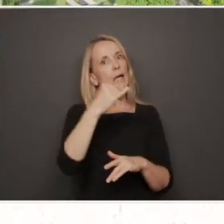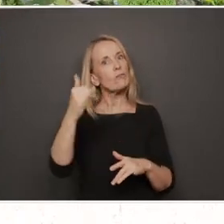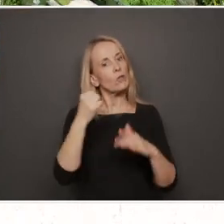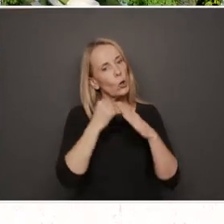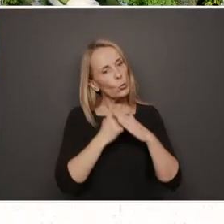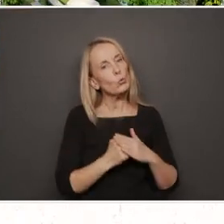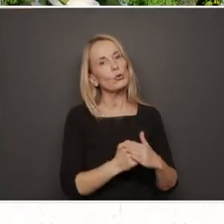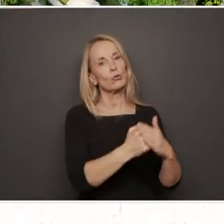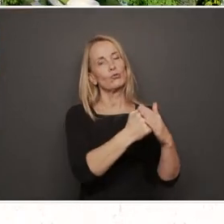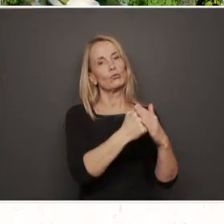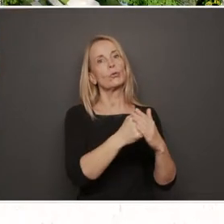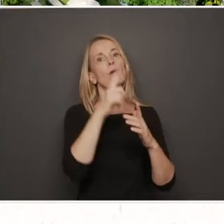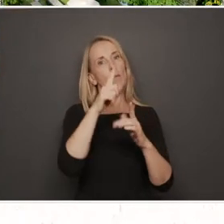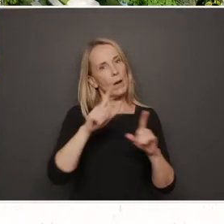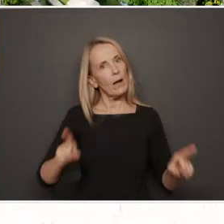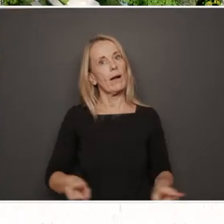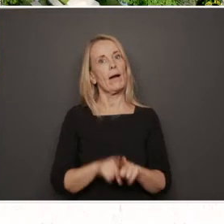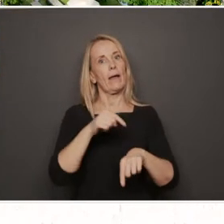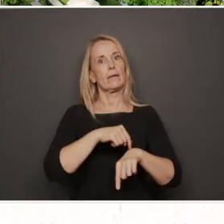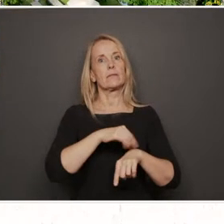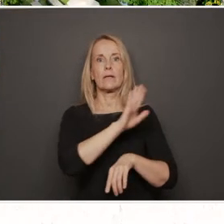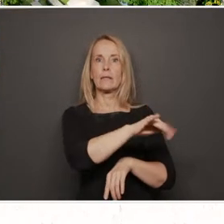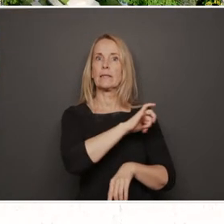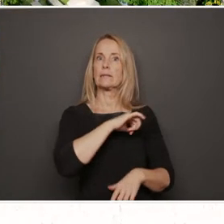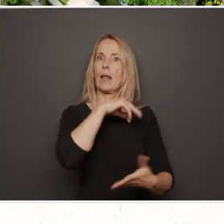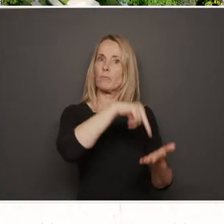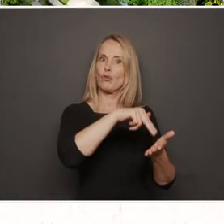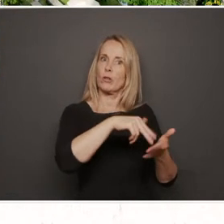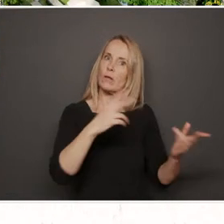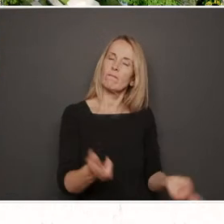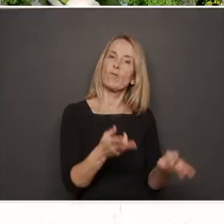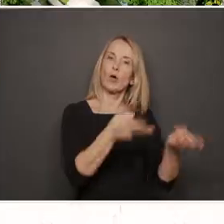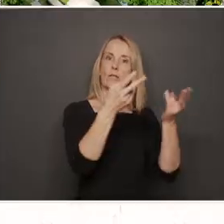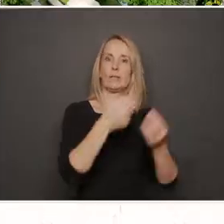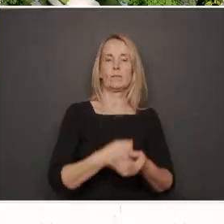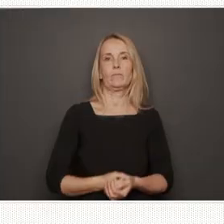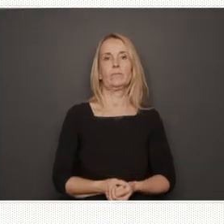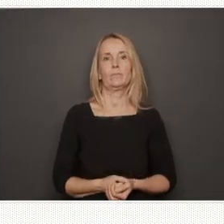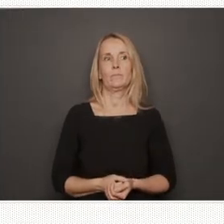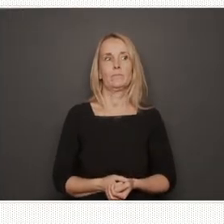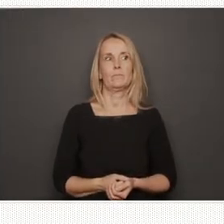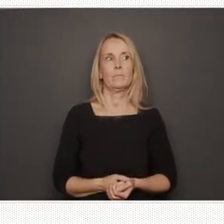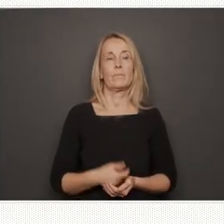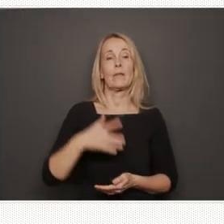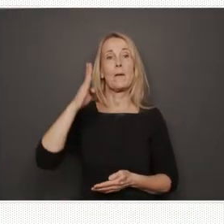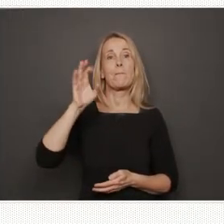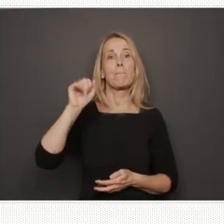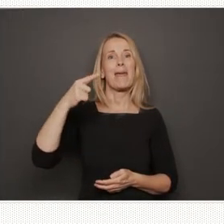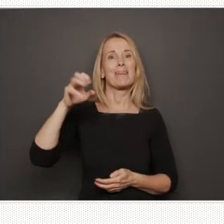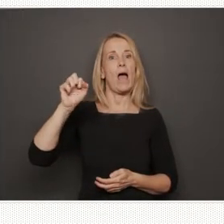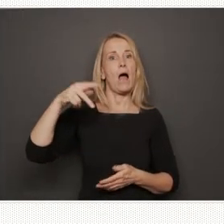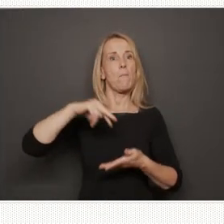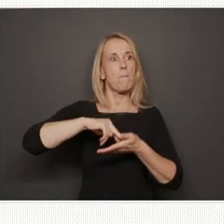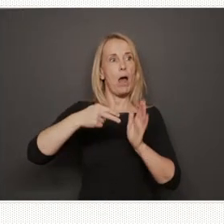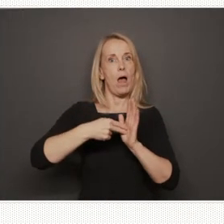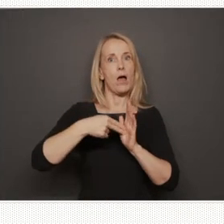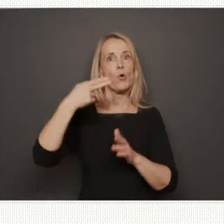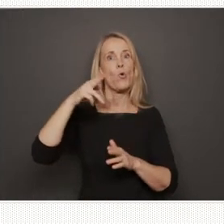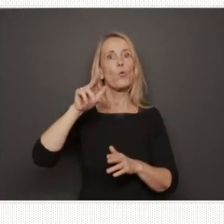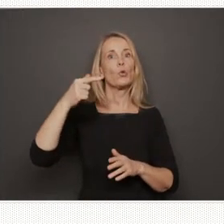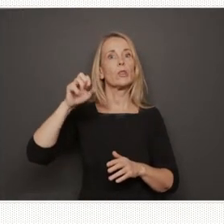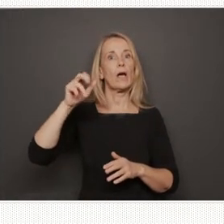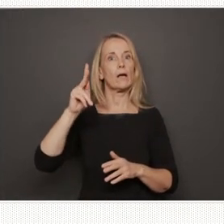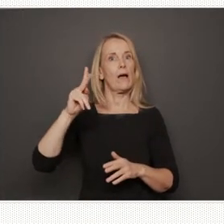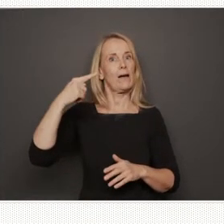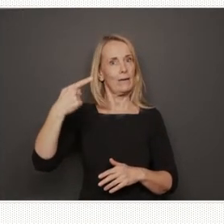und gleichzeitig deren Selbstständigkeit zu fördern. Die Betaplan Hutter KG in Innsbruck hat sich